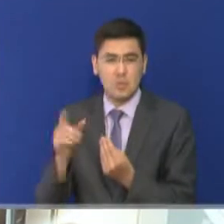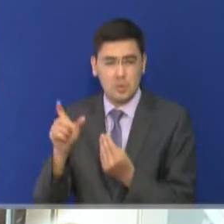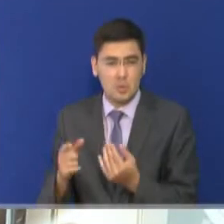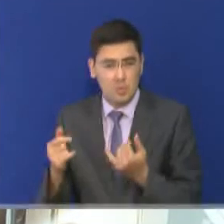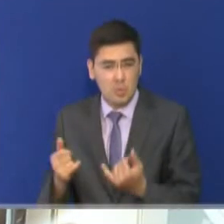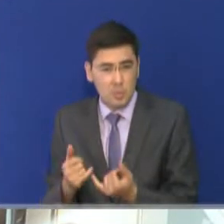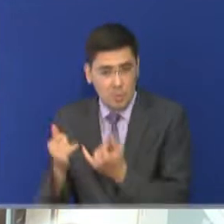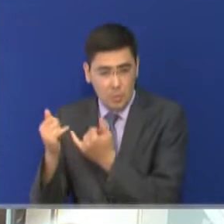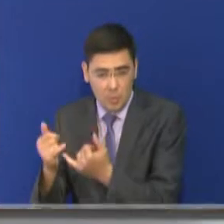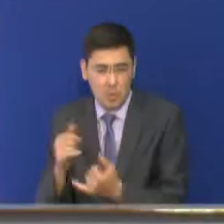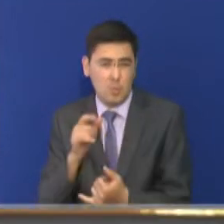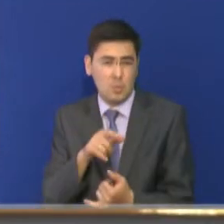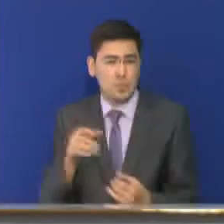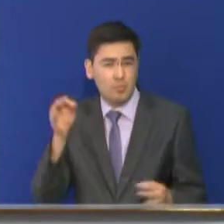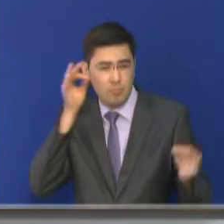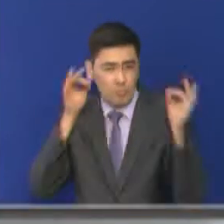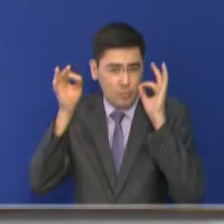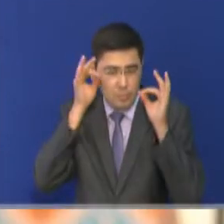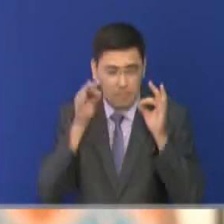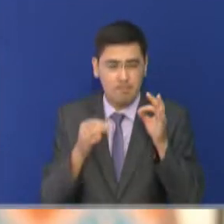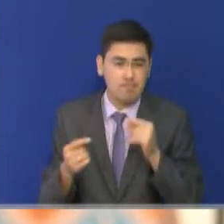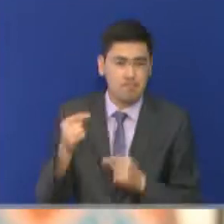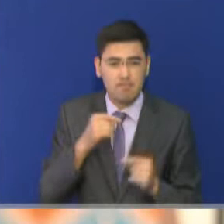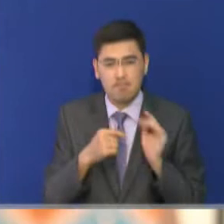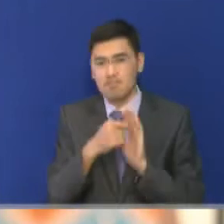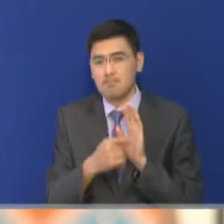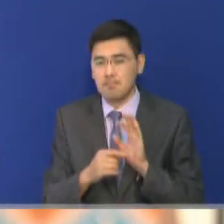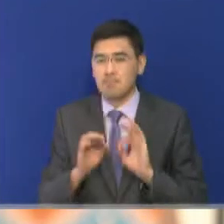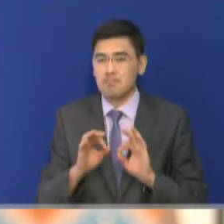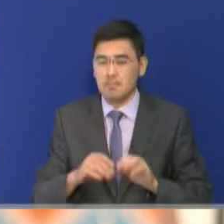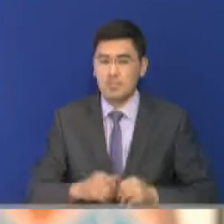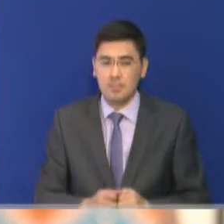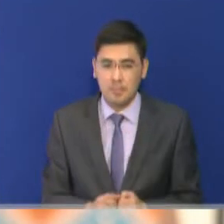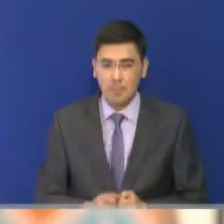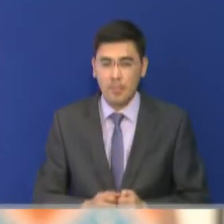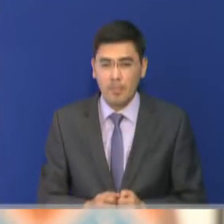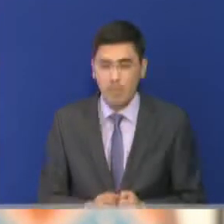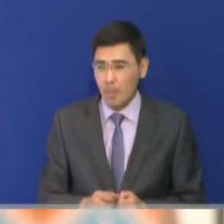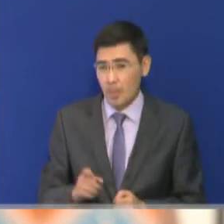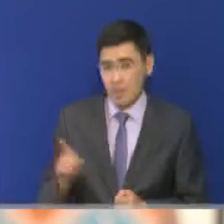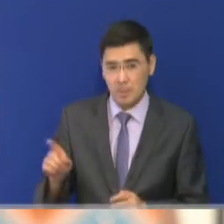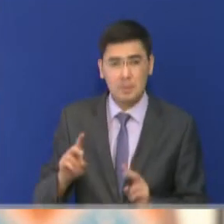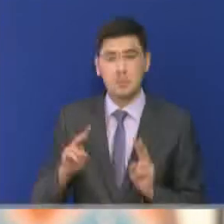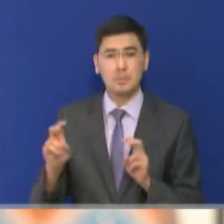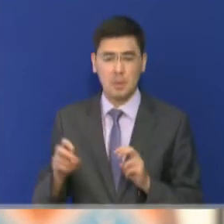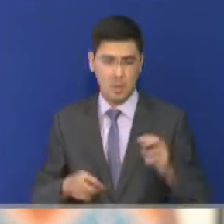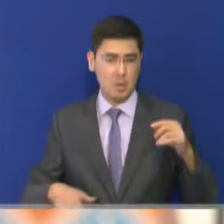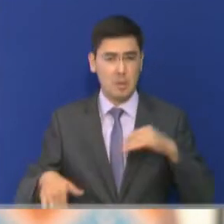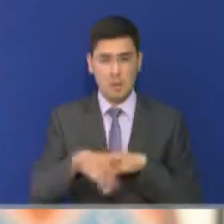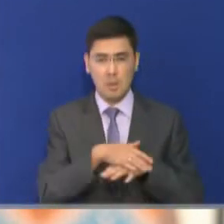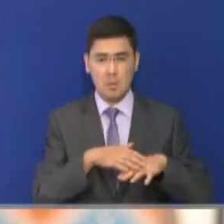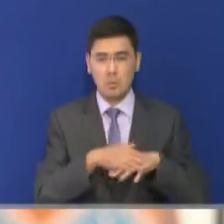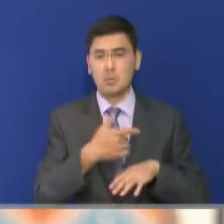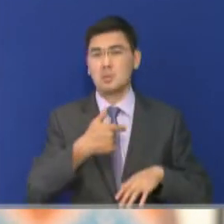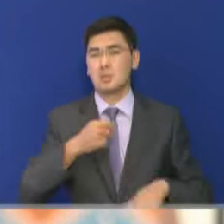ықыласпен еске алып ой бөлісті. Сол кезде генералдар халықтық генералдар деп аталатын. Оның үлкен мәні, оның сыры бар. Олар халықтың арасынан